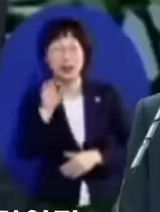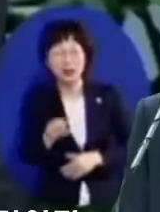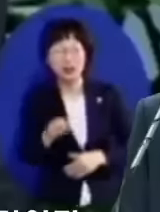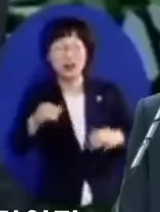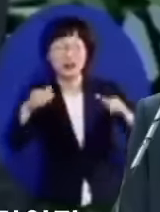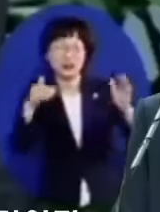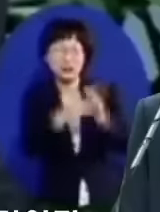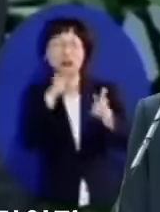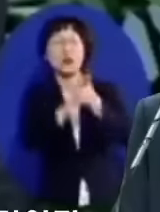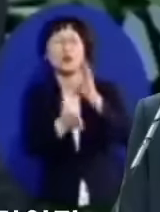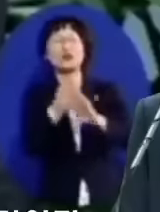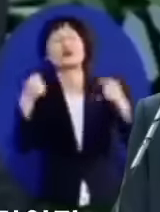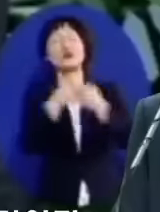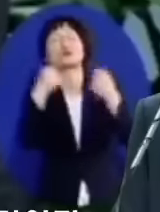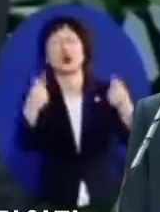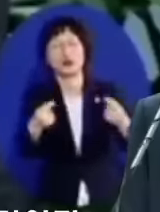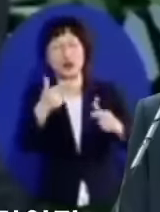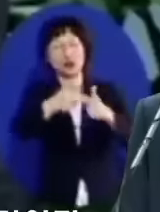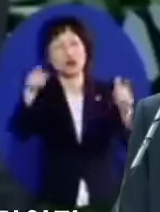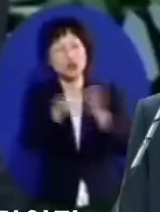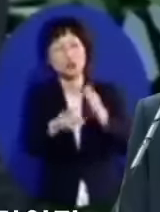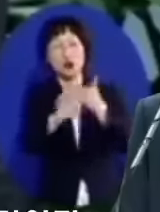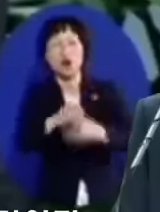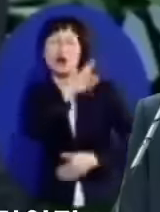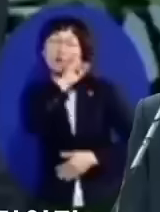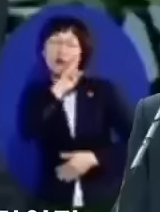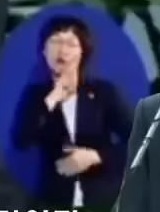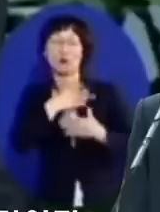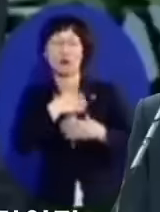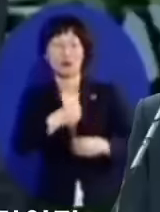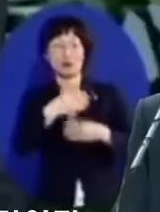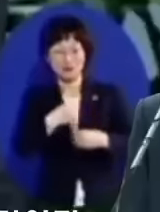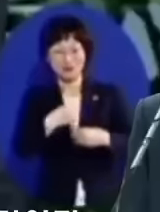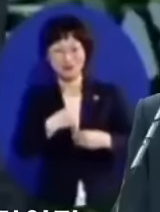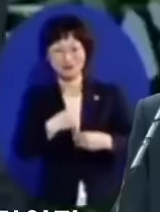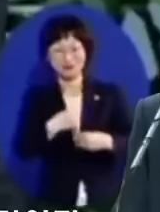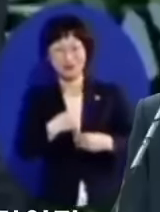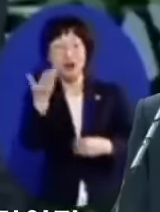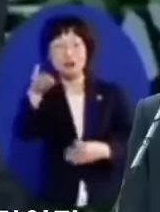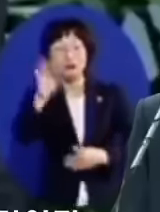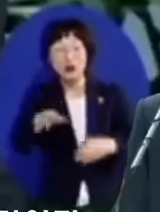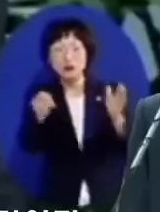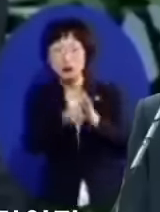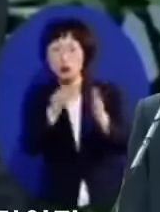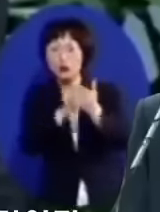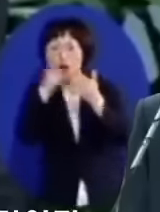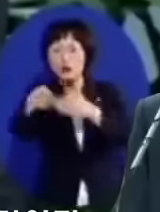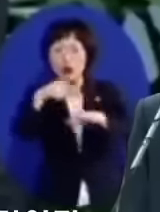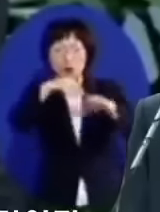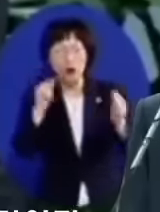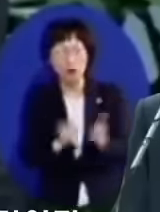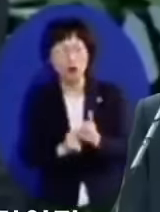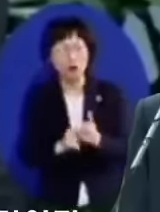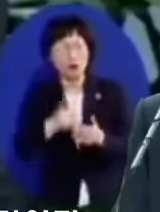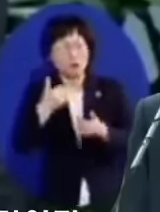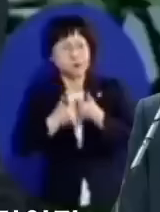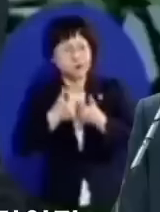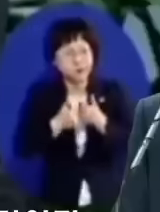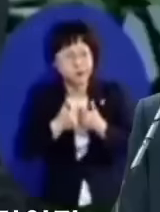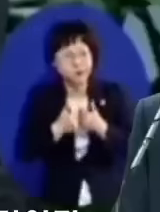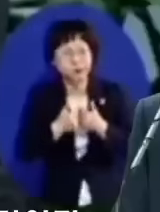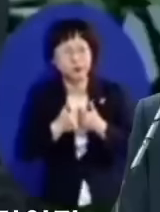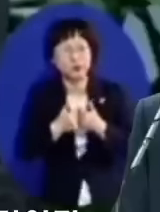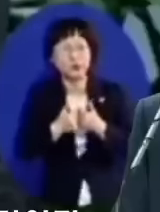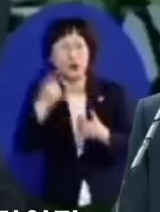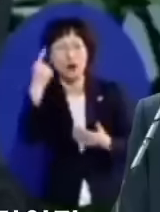것입니다. 예수 믿으면 편하다 편하다 해놓고 난 다음에 믿고 나니까 마음에 굉장한 갈등만 있더라는 말을